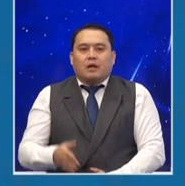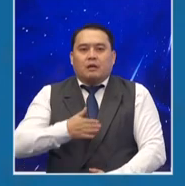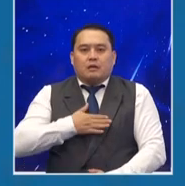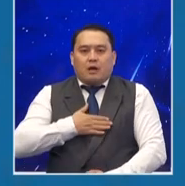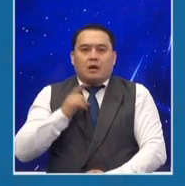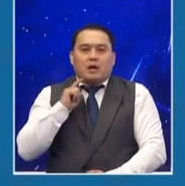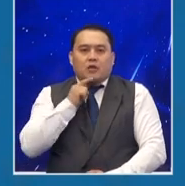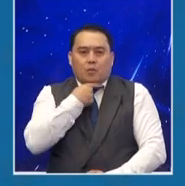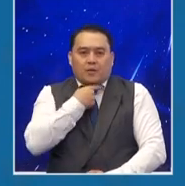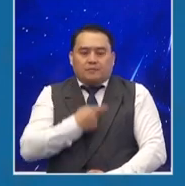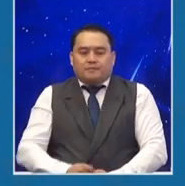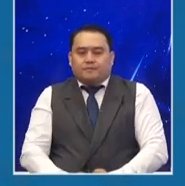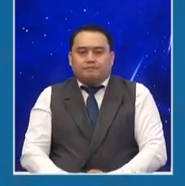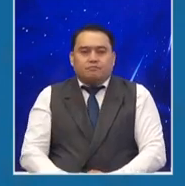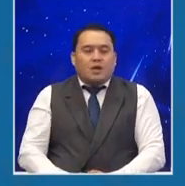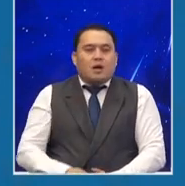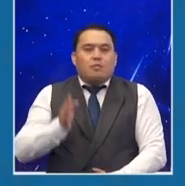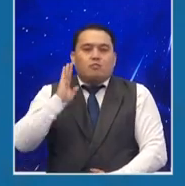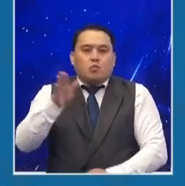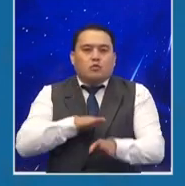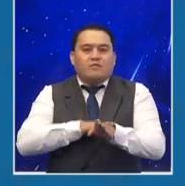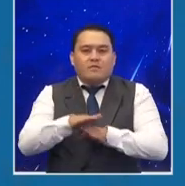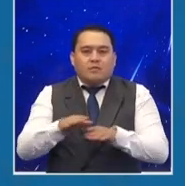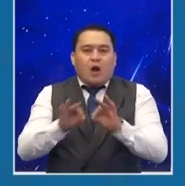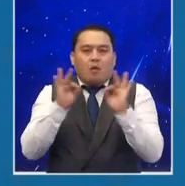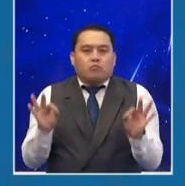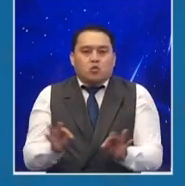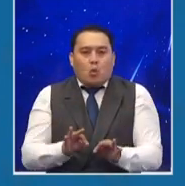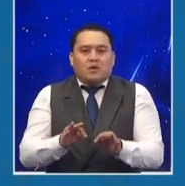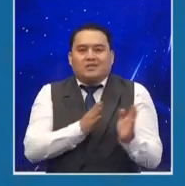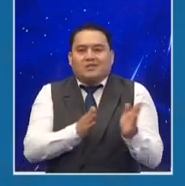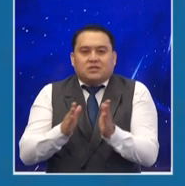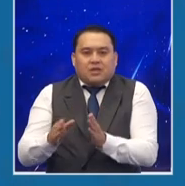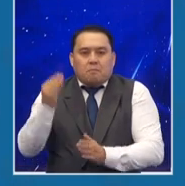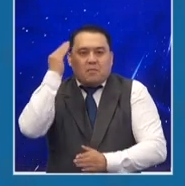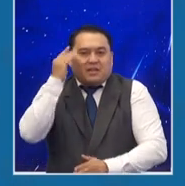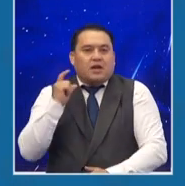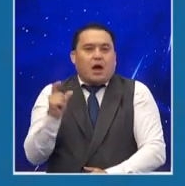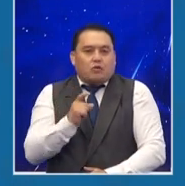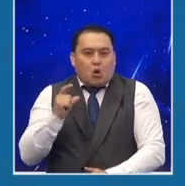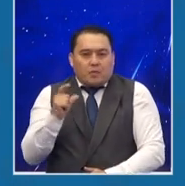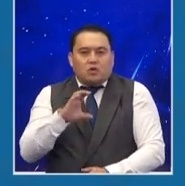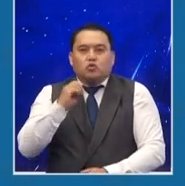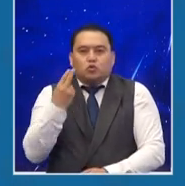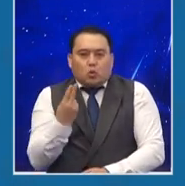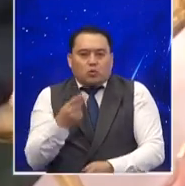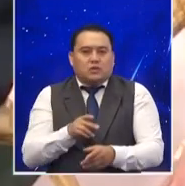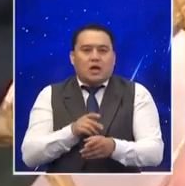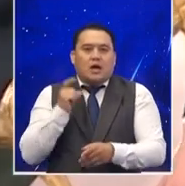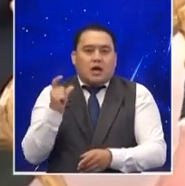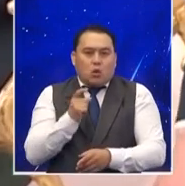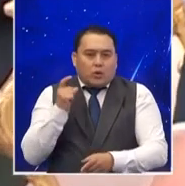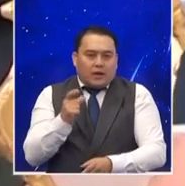сказал, экономно. Мы продолжим реализацию объемного комплекса системных мер в экономике, социальной сфере,